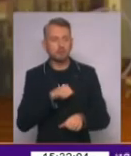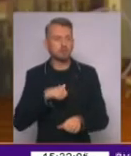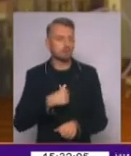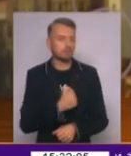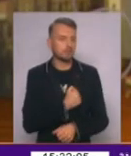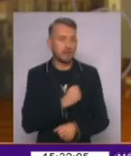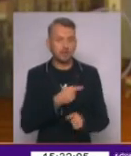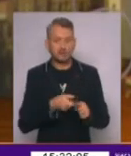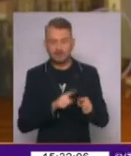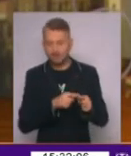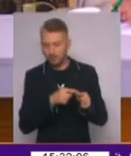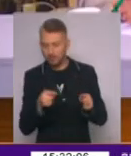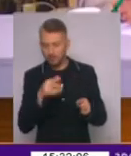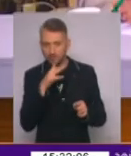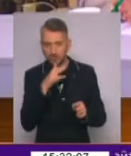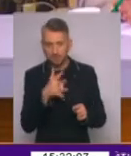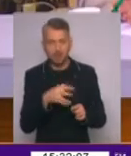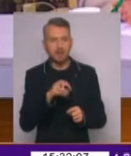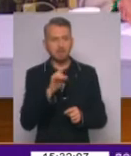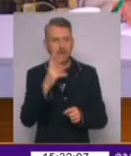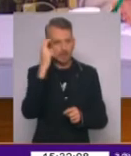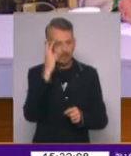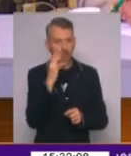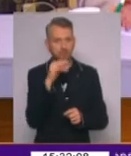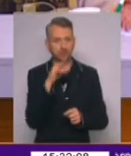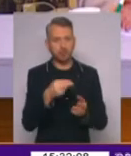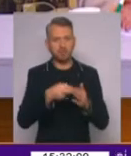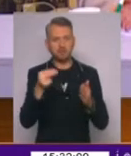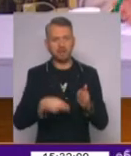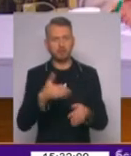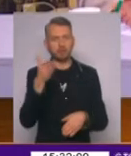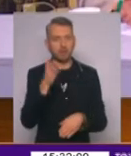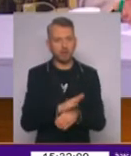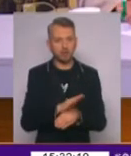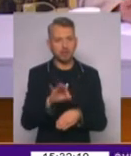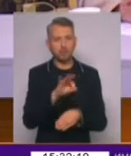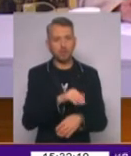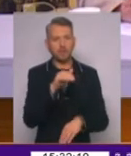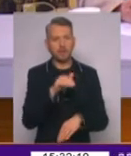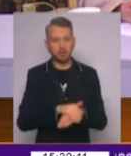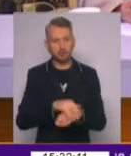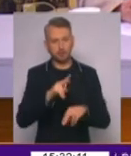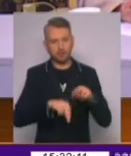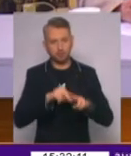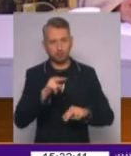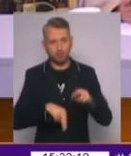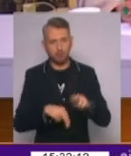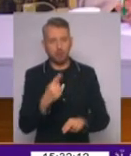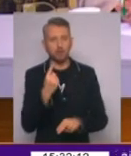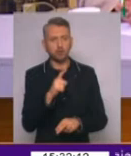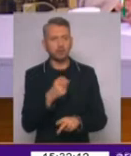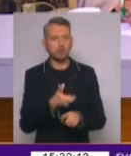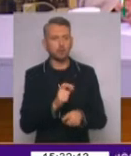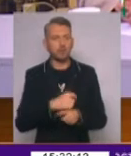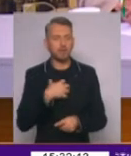цей час дії мер Києва Кличко підписав розпорядження про фактичну забудову одної з дуже